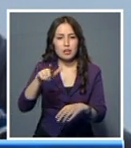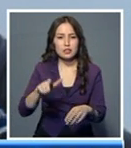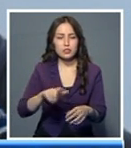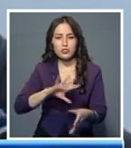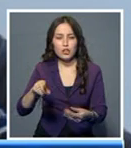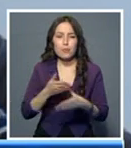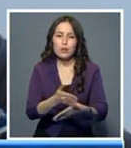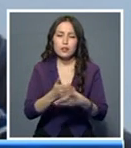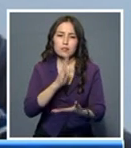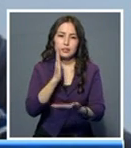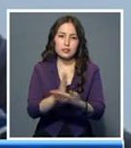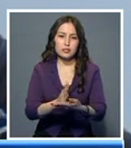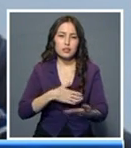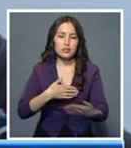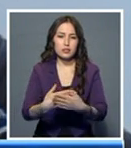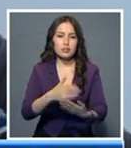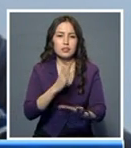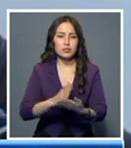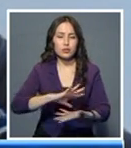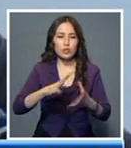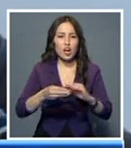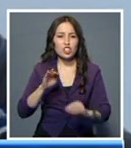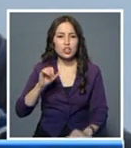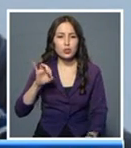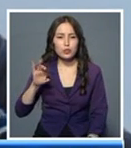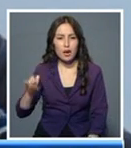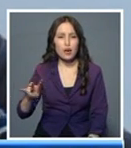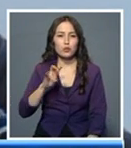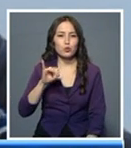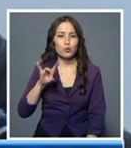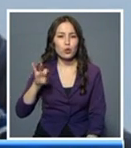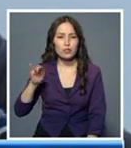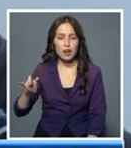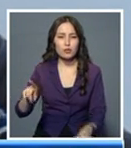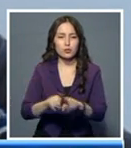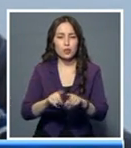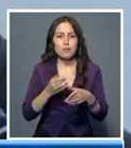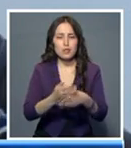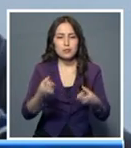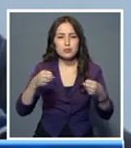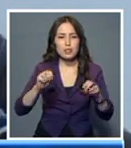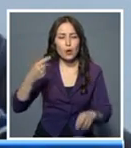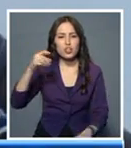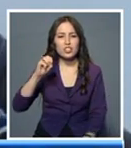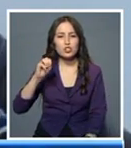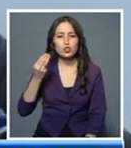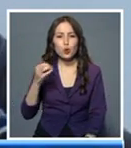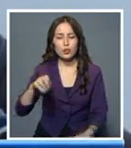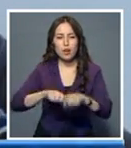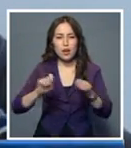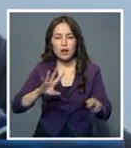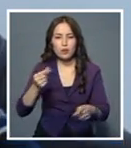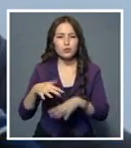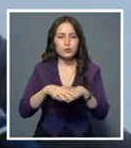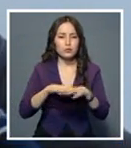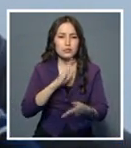білдіріп, белсенділік танытып жатыр. Нұротандықтар мен жасотандықтар да шет қалмауда. Арнайы есеп шоттар ашылды. Оған қаржылай көмек еліміздің